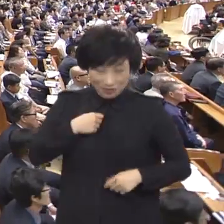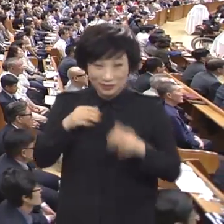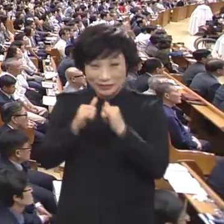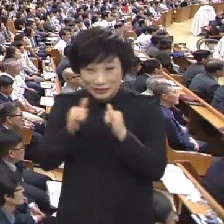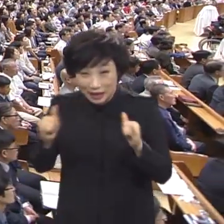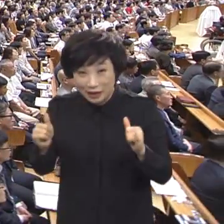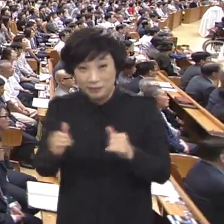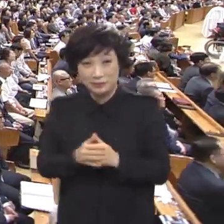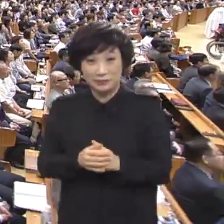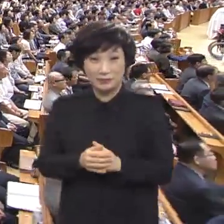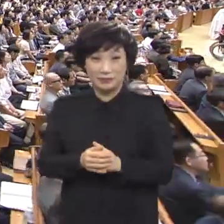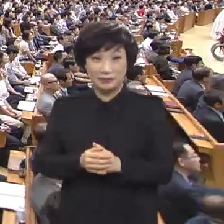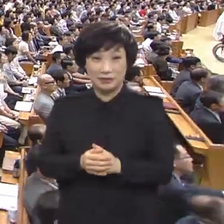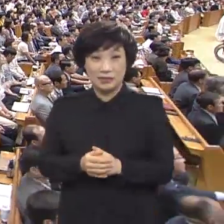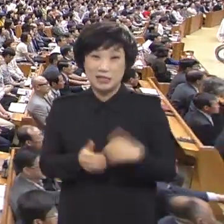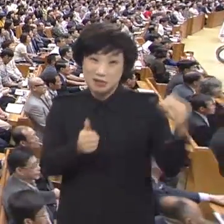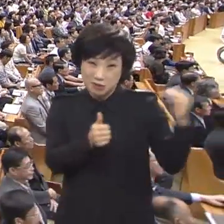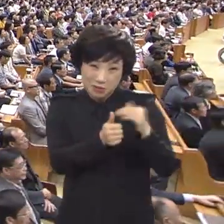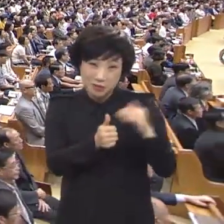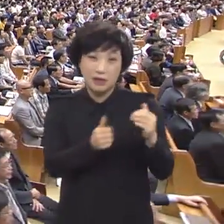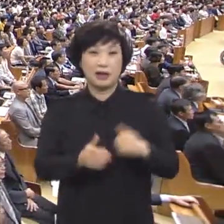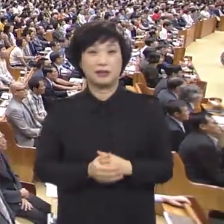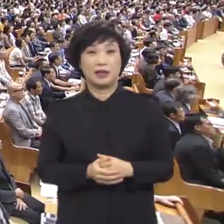자를 건드린다,